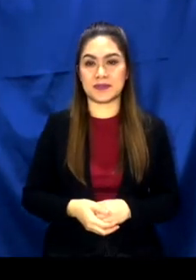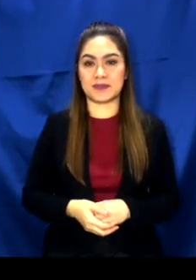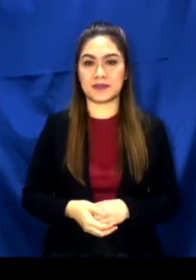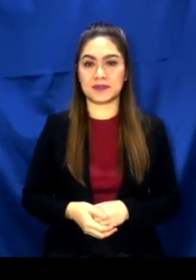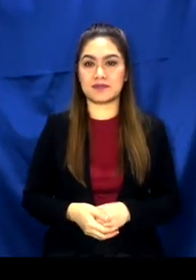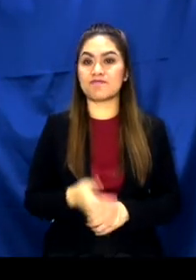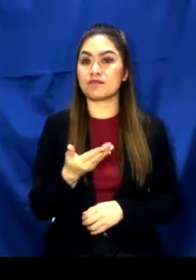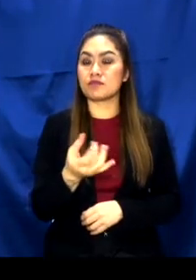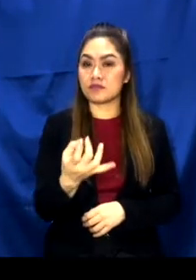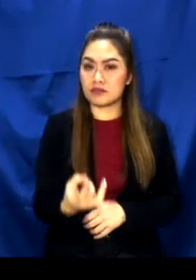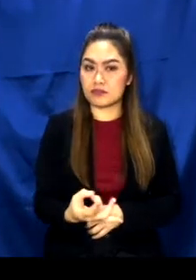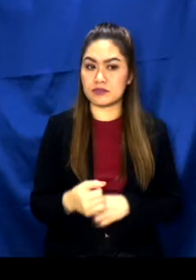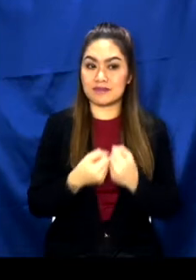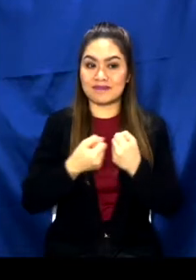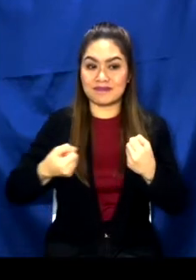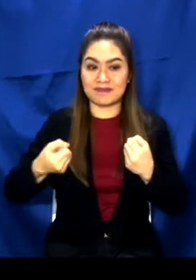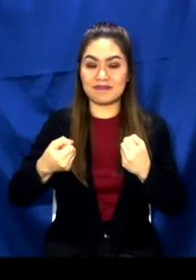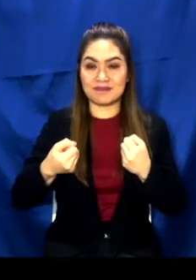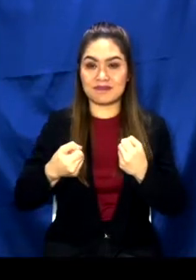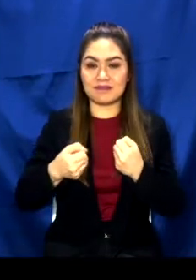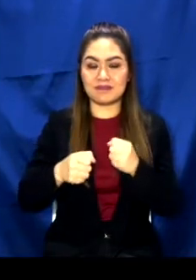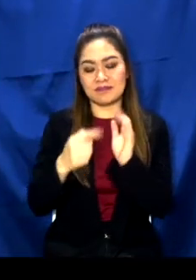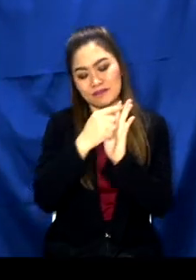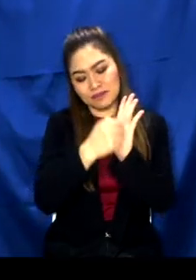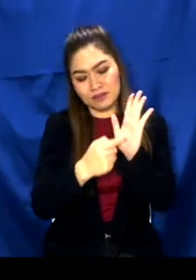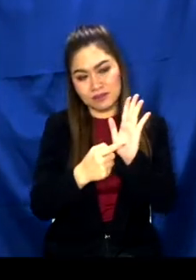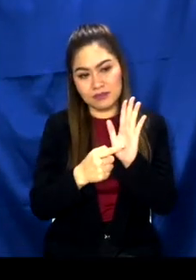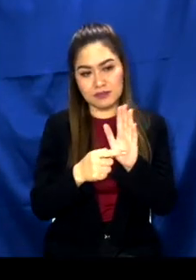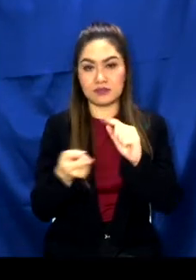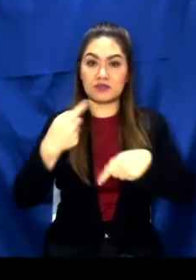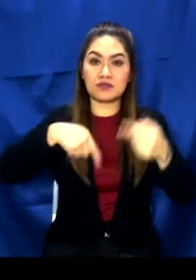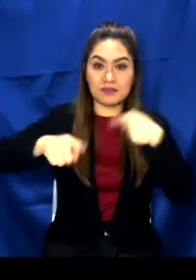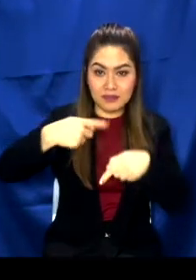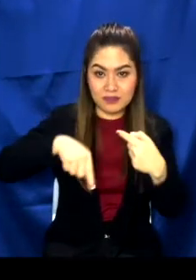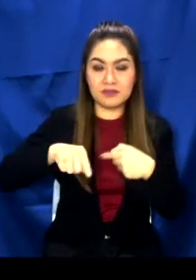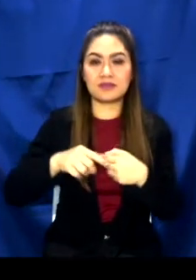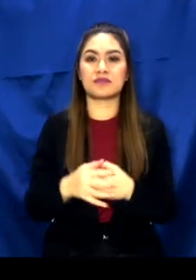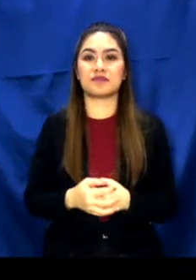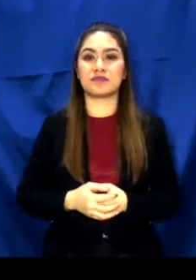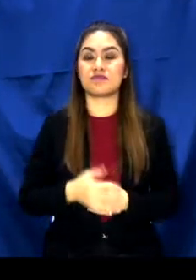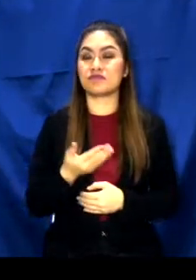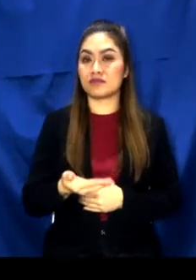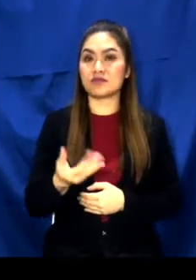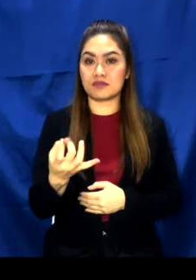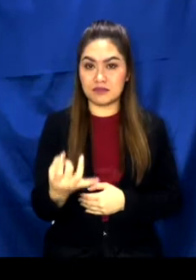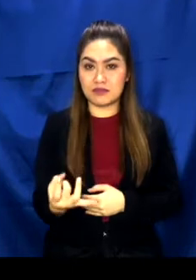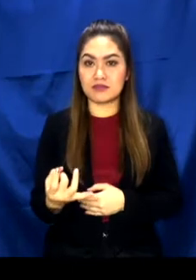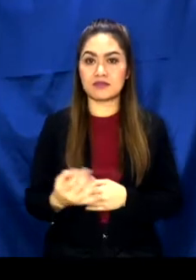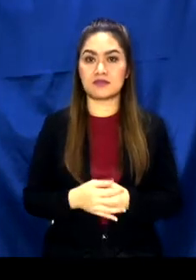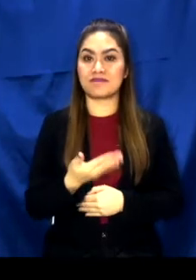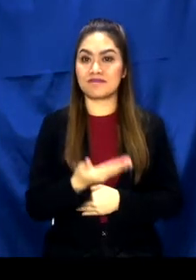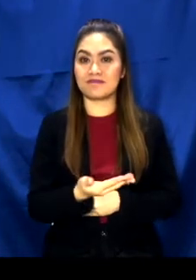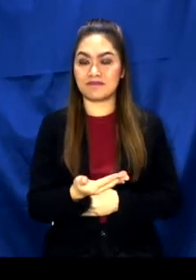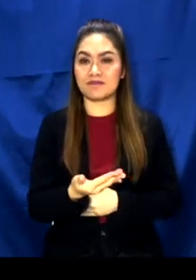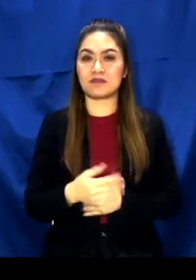ส่วนอันนี้จะเป็นการดึงสระนะคะแล้วก็อันนี้เป็นการปรับหมุนค่ะแล้วก็ตรงนี้นะค